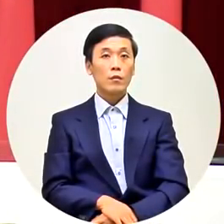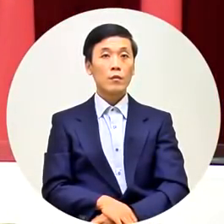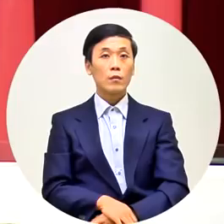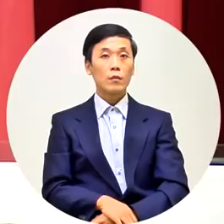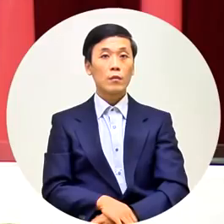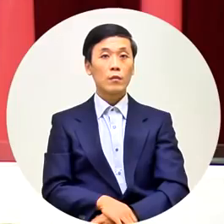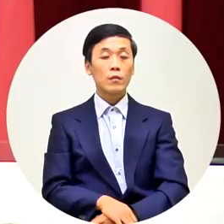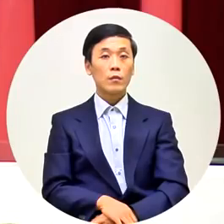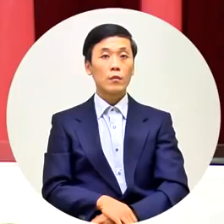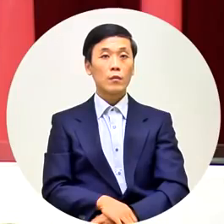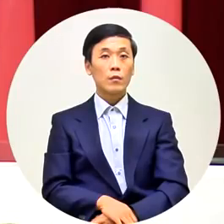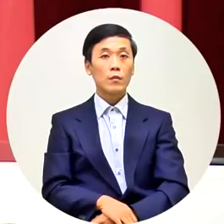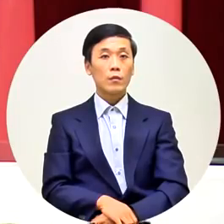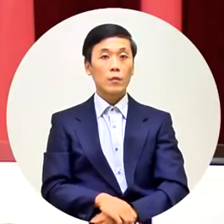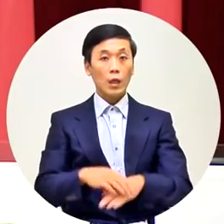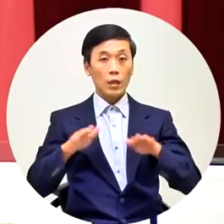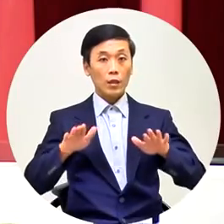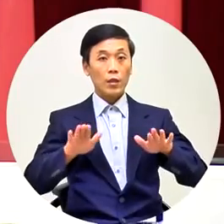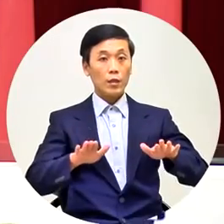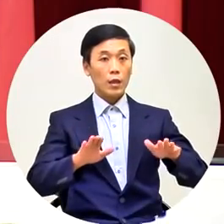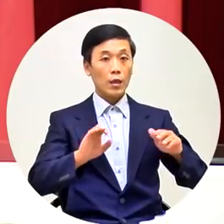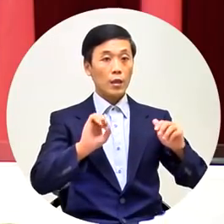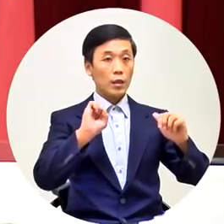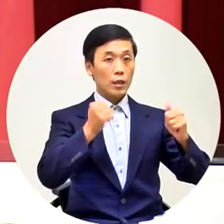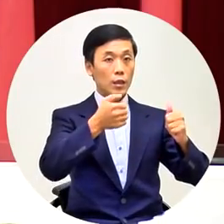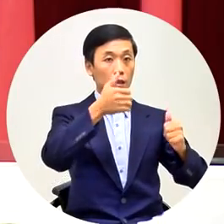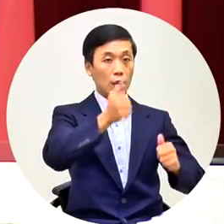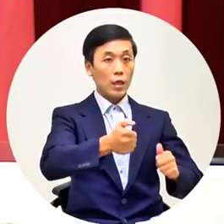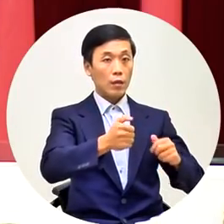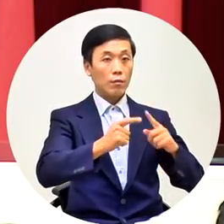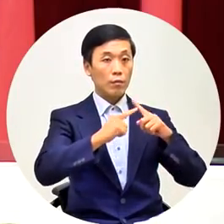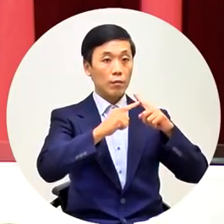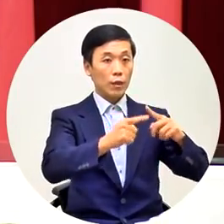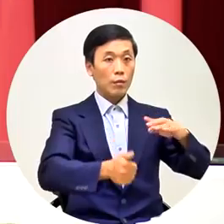现任议长就位，请陈秘书长顺利代理。